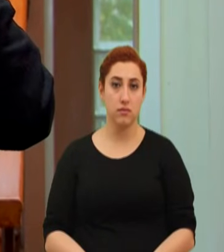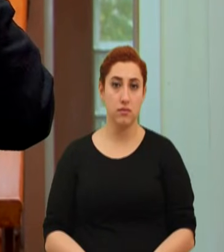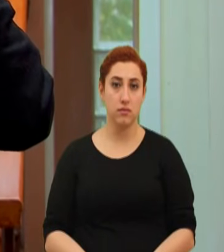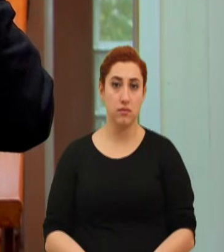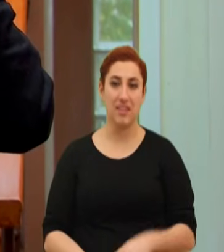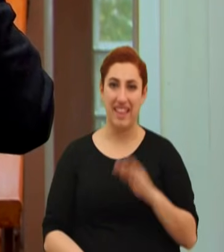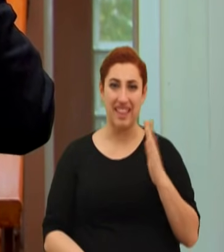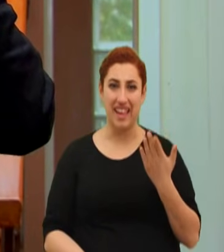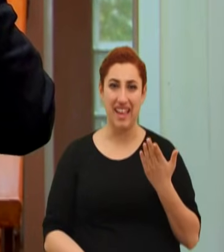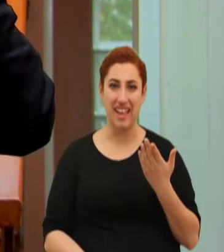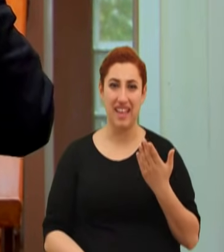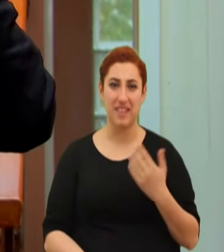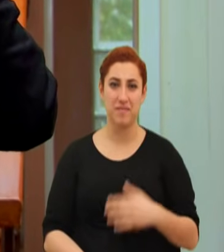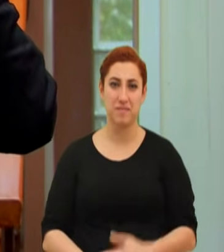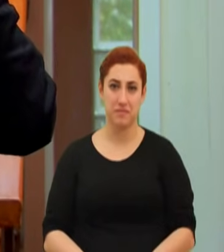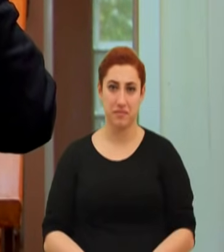Ne?